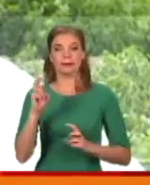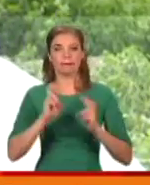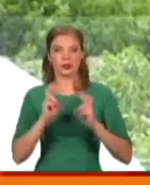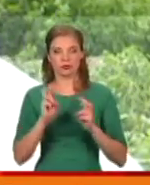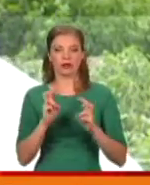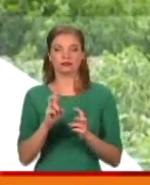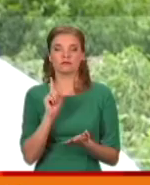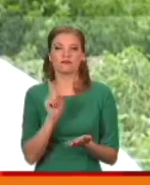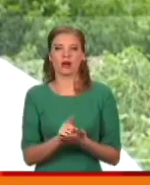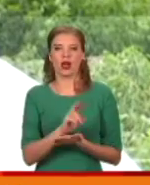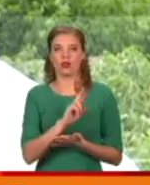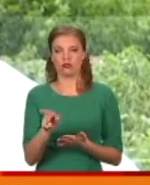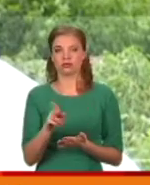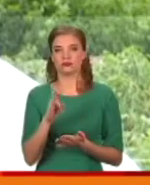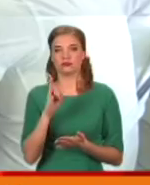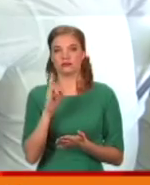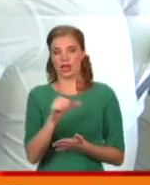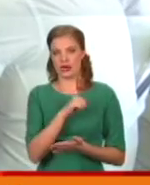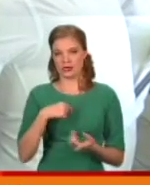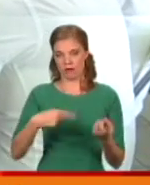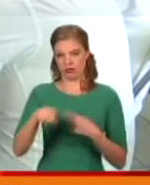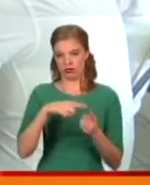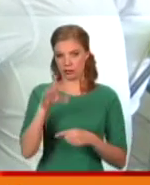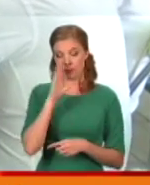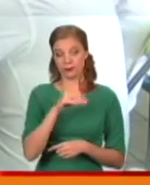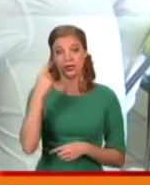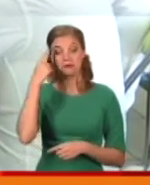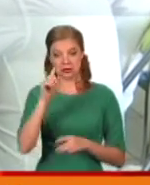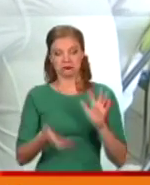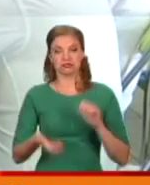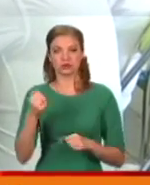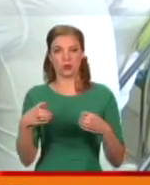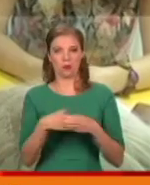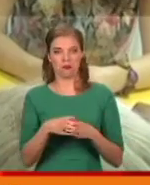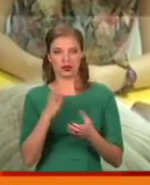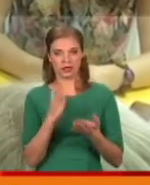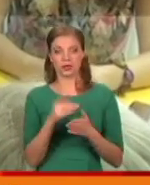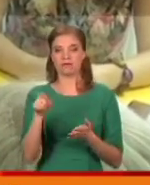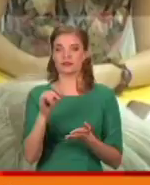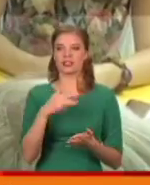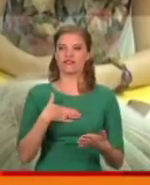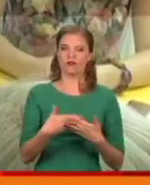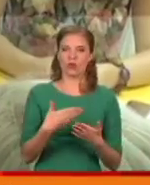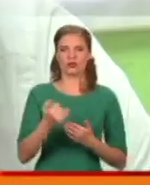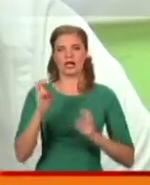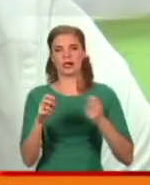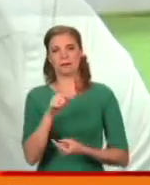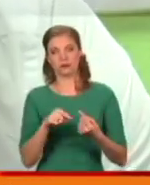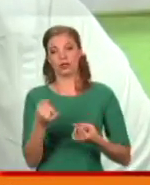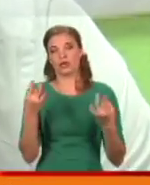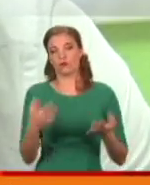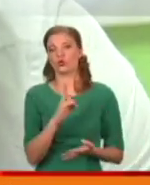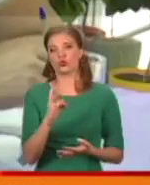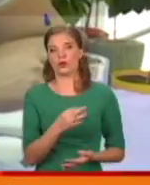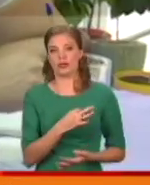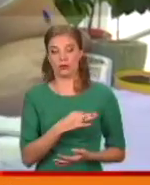підприємство, ну, мало би вийти там на самоокупність. Ідею Володимира вже підтримала команда однодумців. Серед них і волонтери, і підприємці, і просто